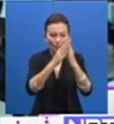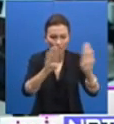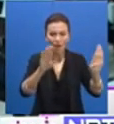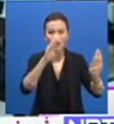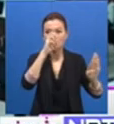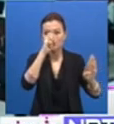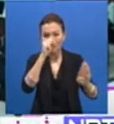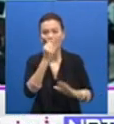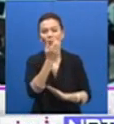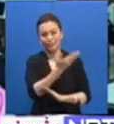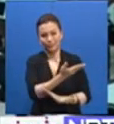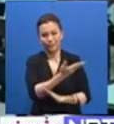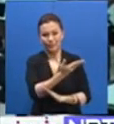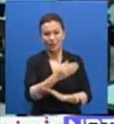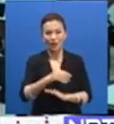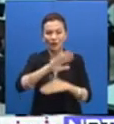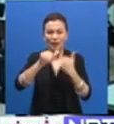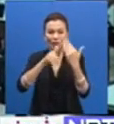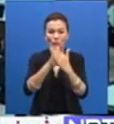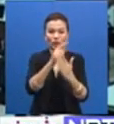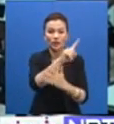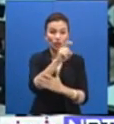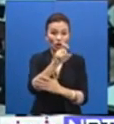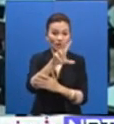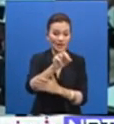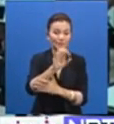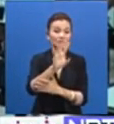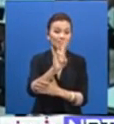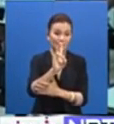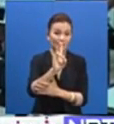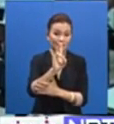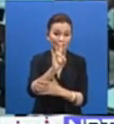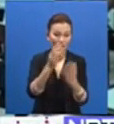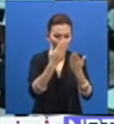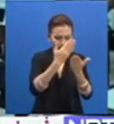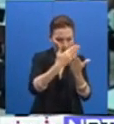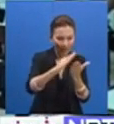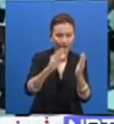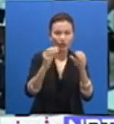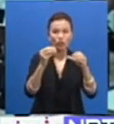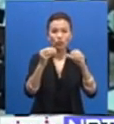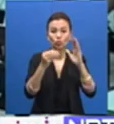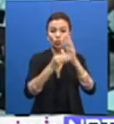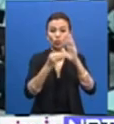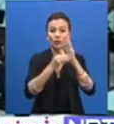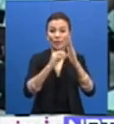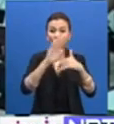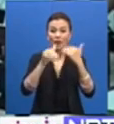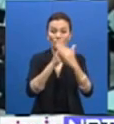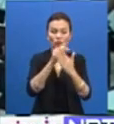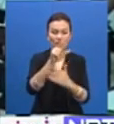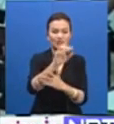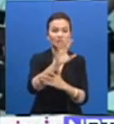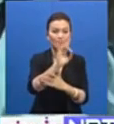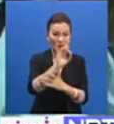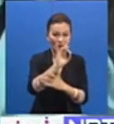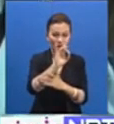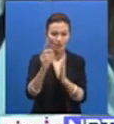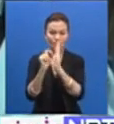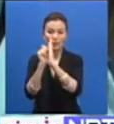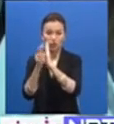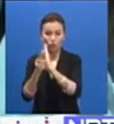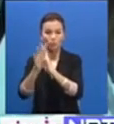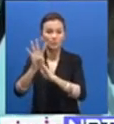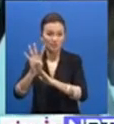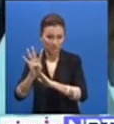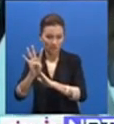PATทั่วประเทศทั้งหมดจำนวน 137แห่งโดยแบ่งเป็นในเขตกรุงเทพมหานครจำนวน28แห่งปทุมธานี